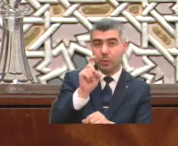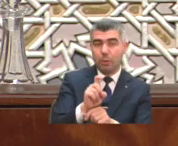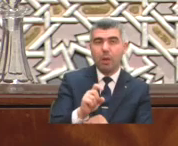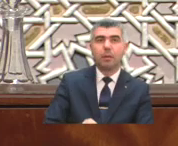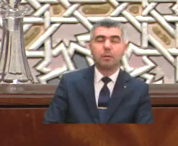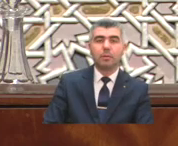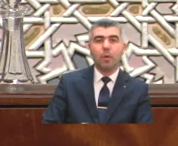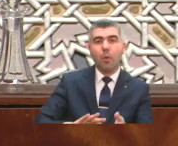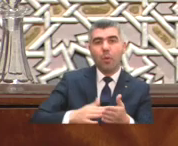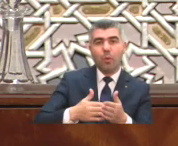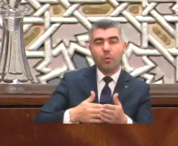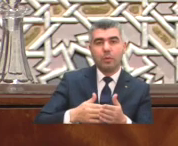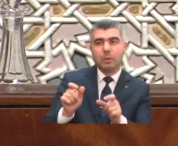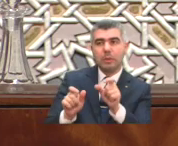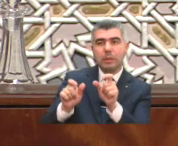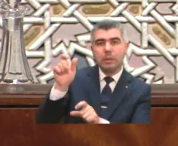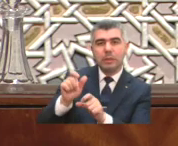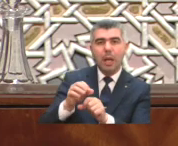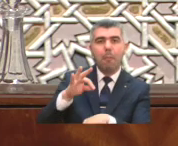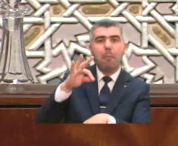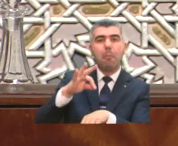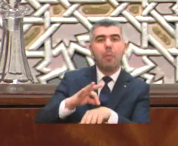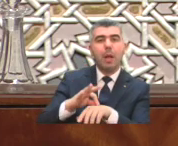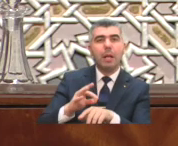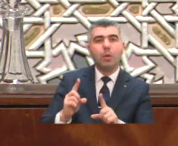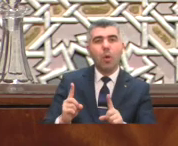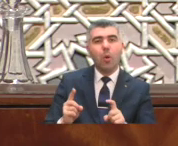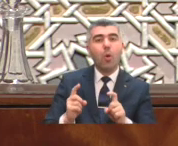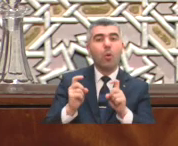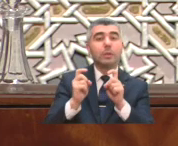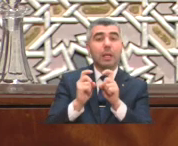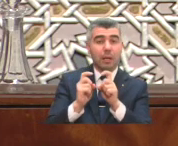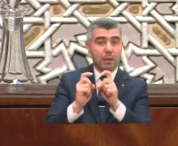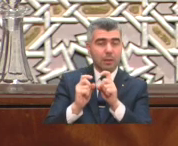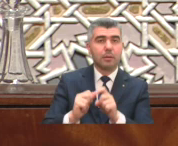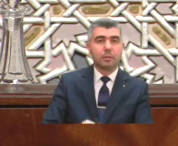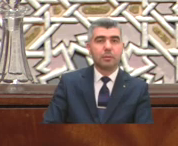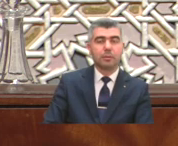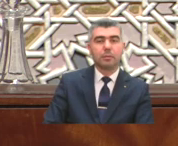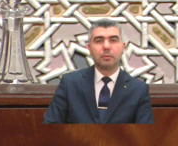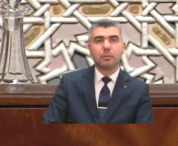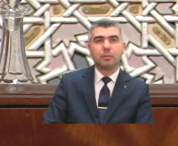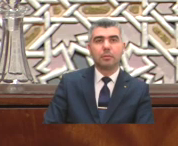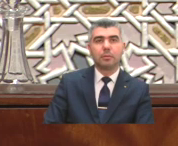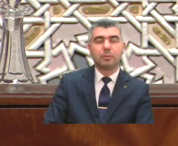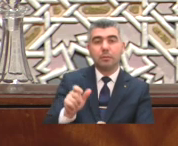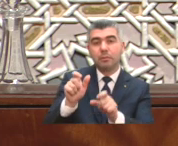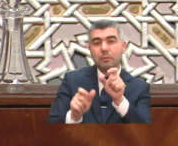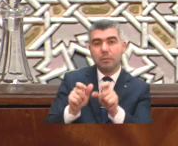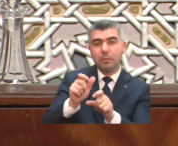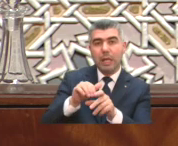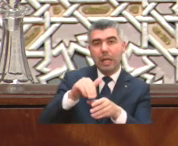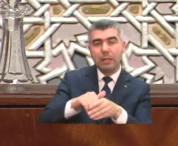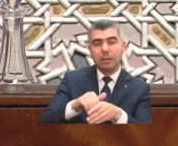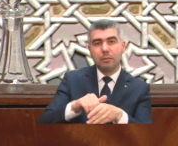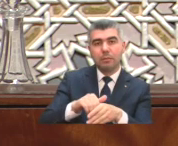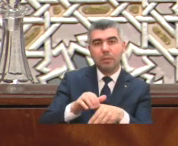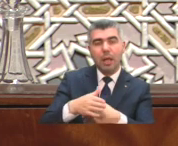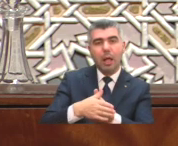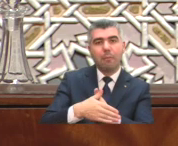والتخفيف من معاناة مرضى السرطان للسيدات والسادة النواب المحترمين عن فريق التجمع الوطني